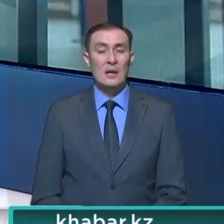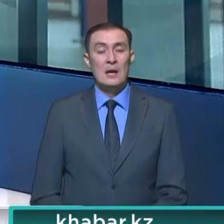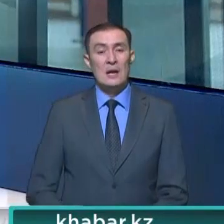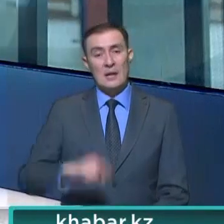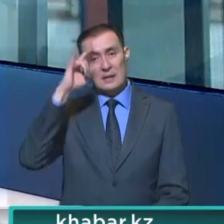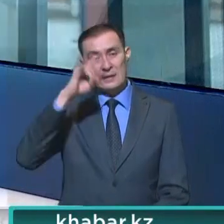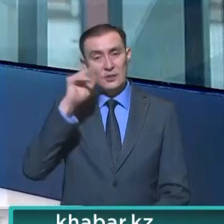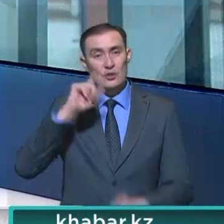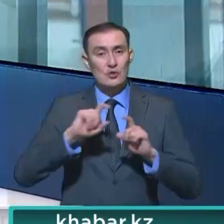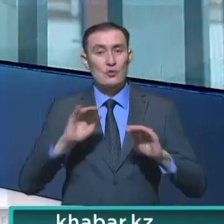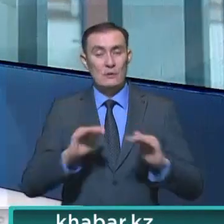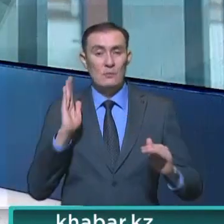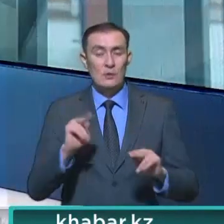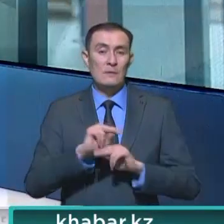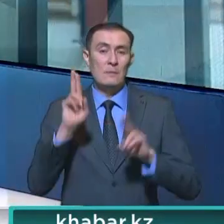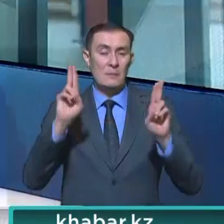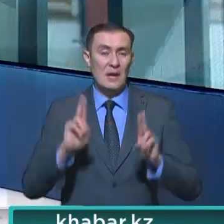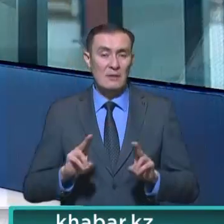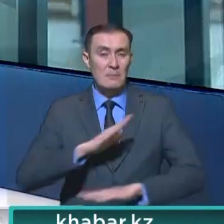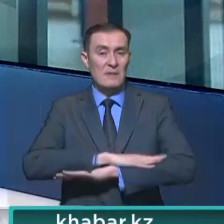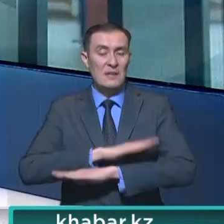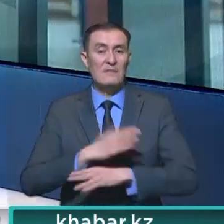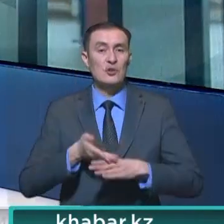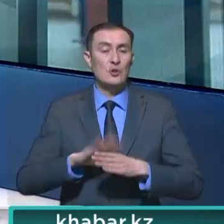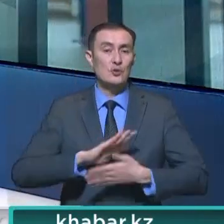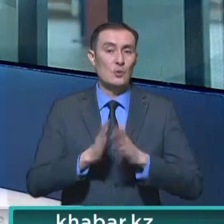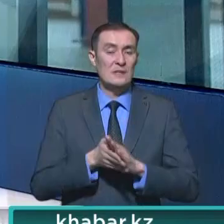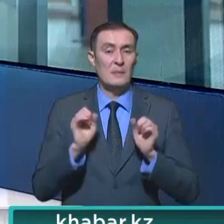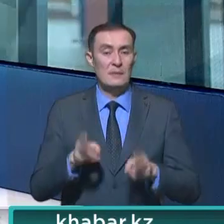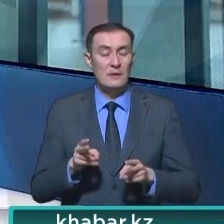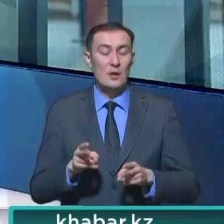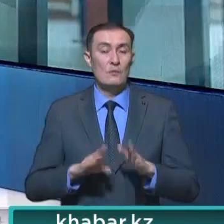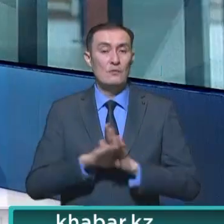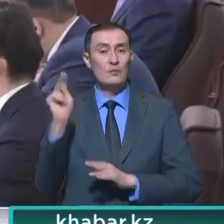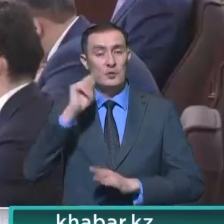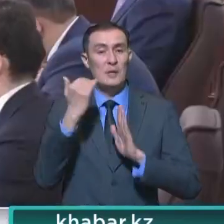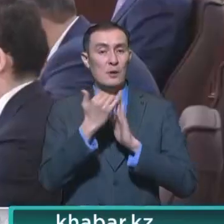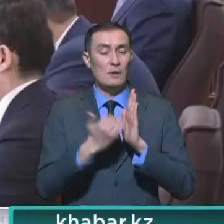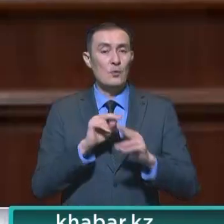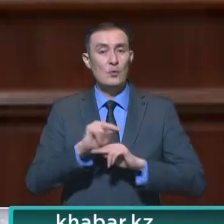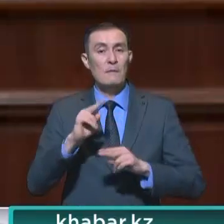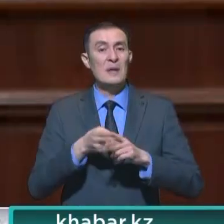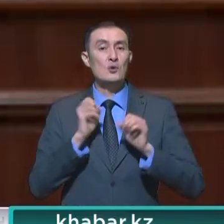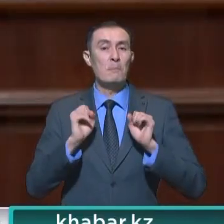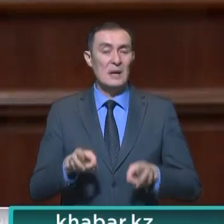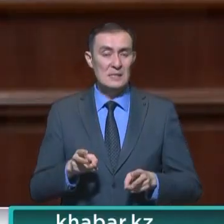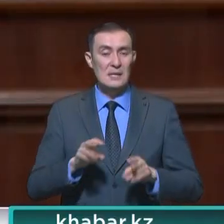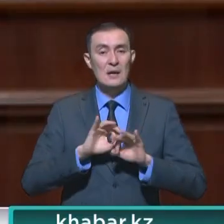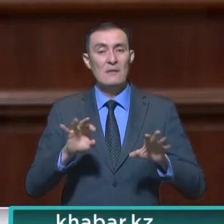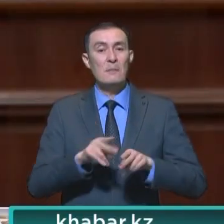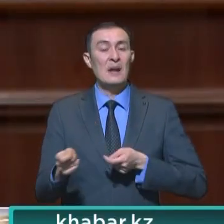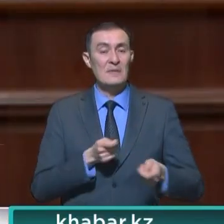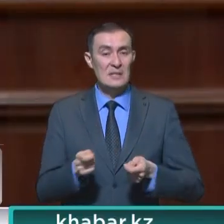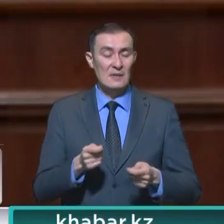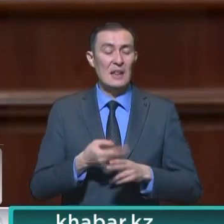Казахстанских школьников будут обучать правилам поведения в экстренных ситуациях. О разработке и внедрении в учебную программу уроков безопасности говорили в